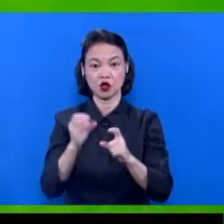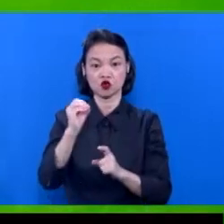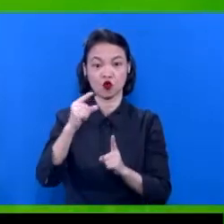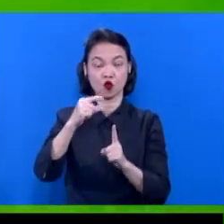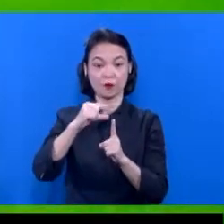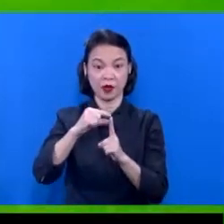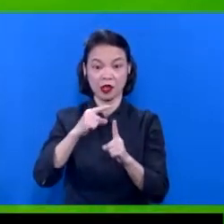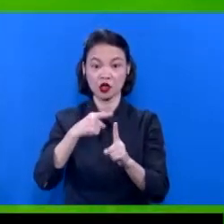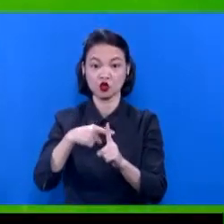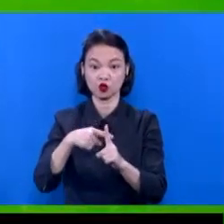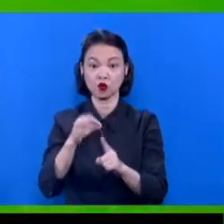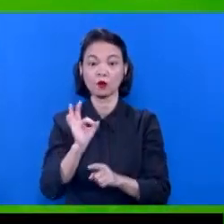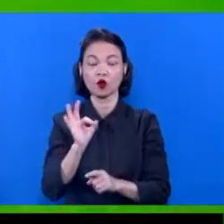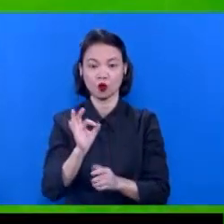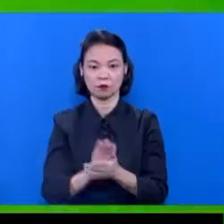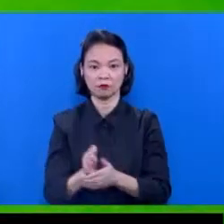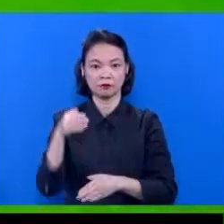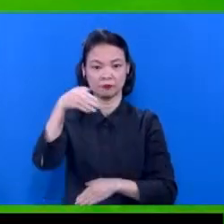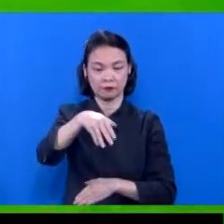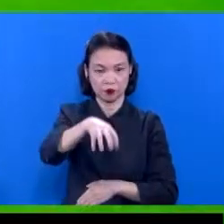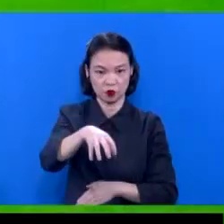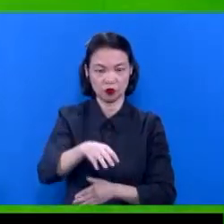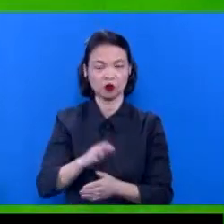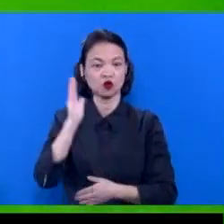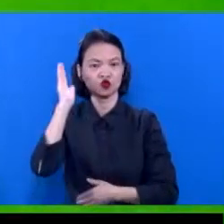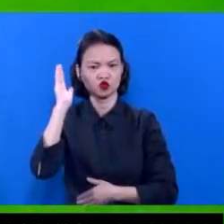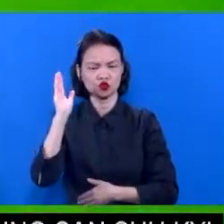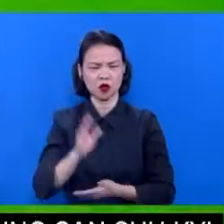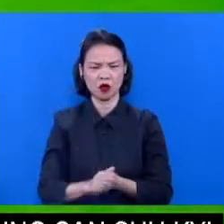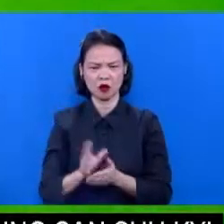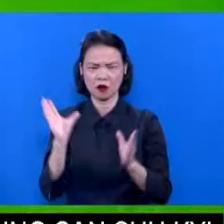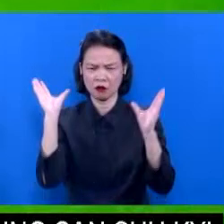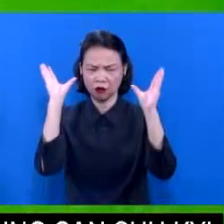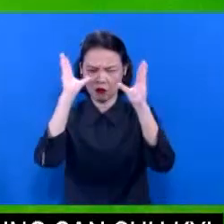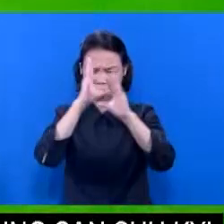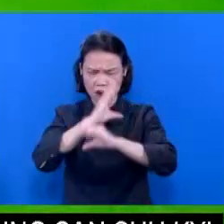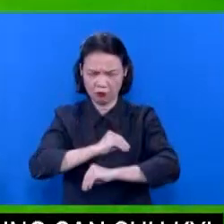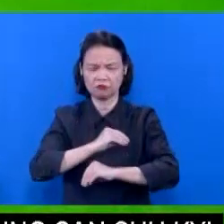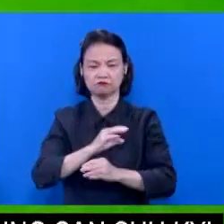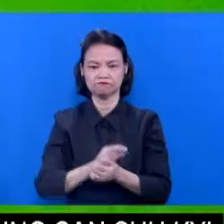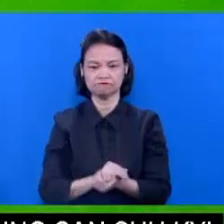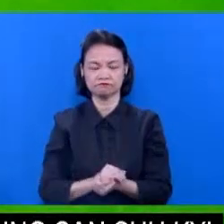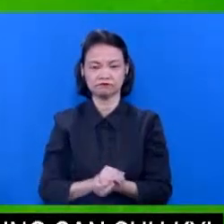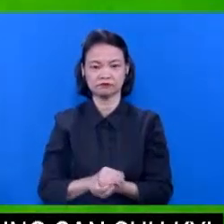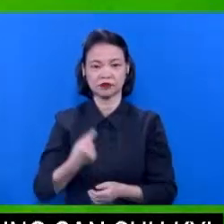kondisi kami tiba di lapangan itu sudah sore, sudah gelap. Jadi kami